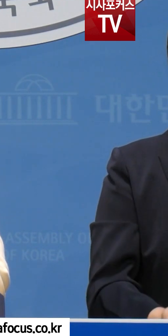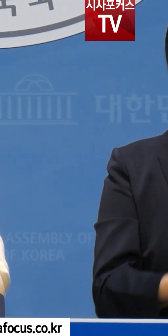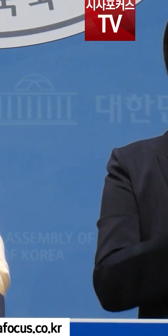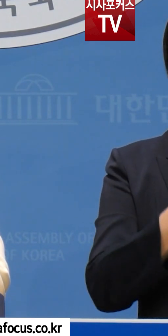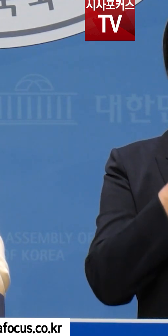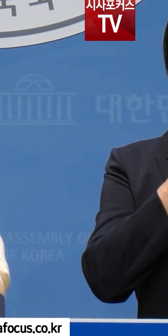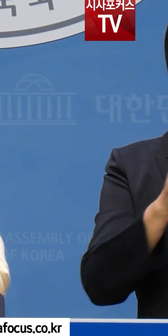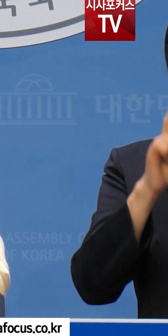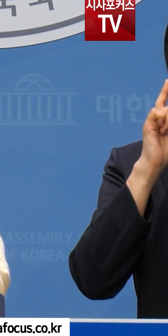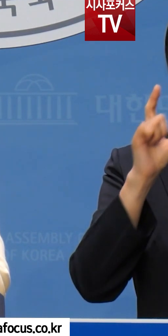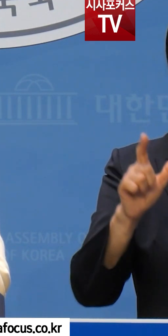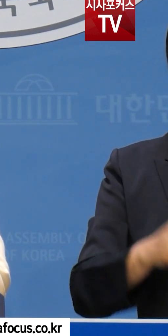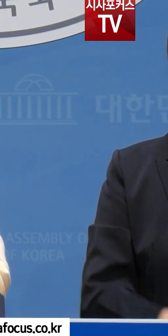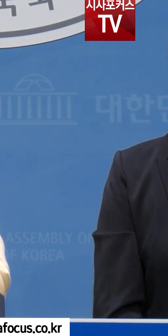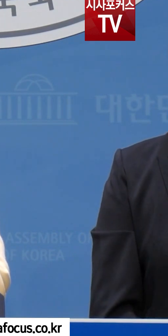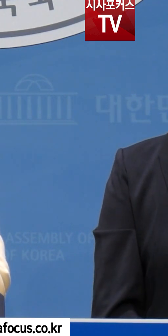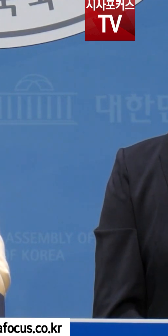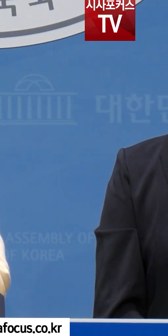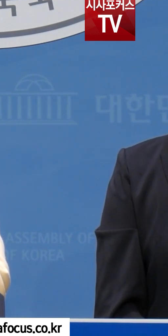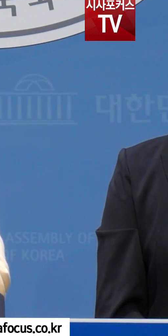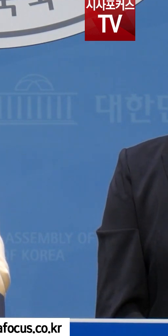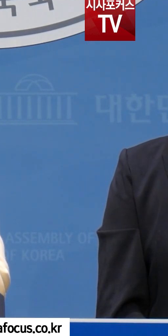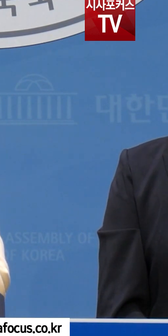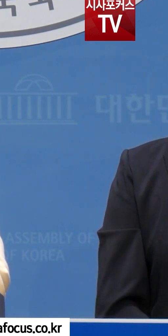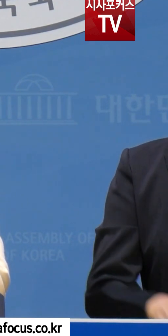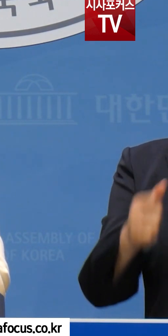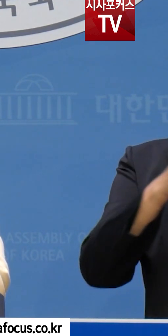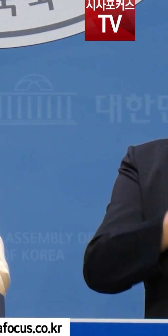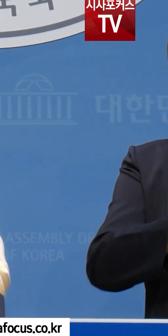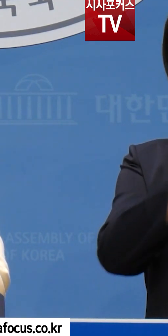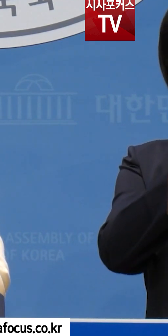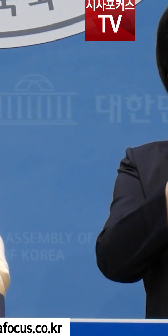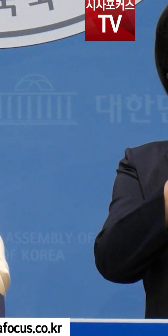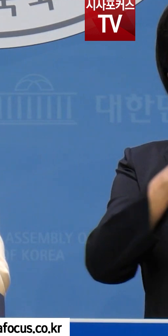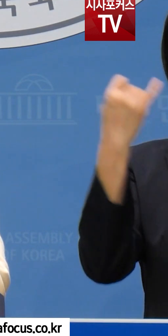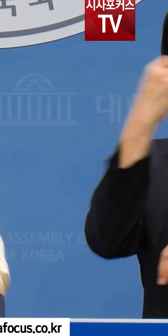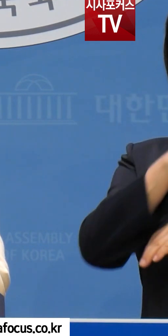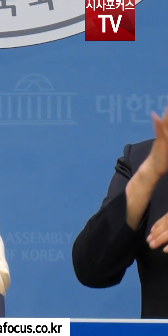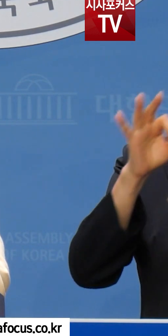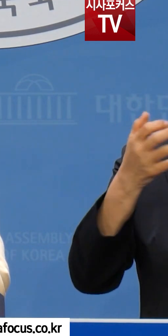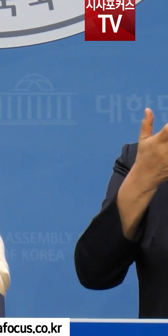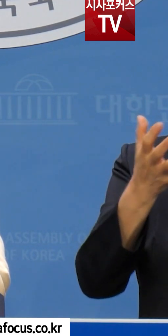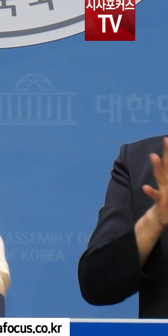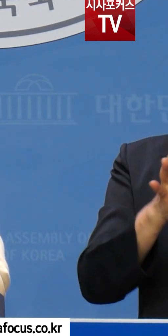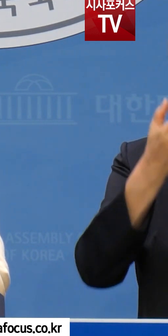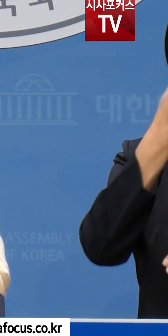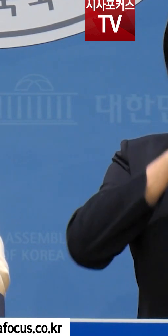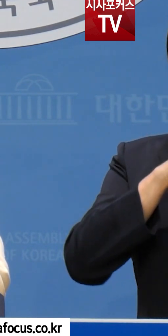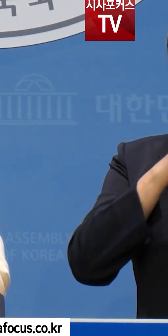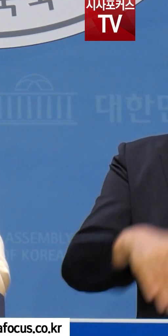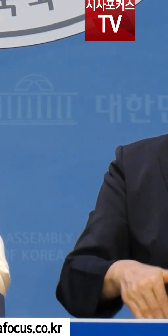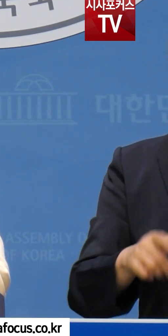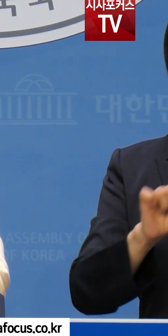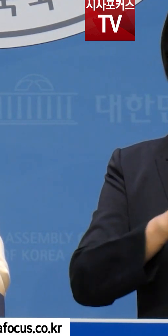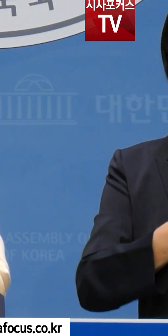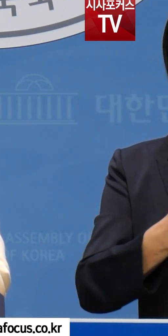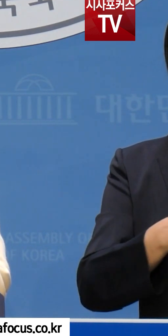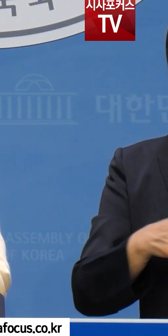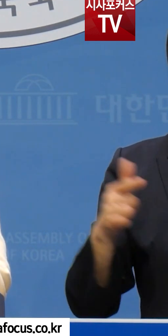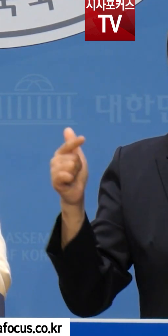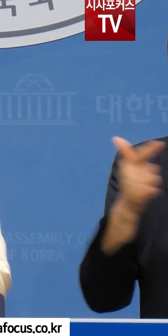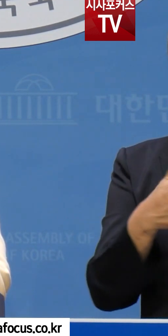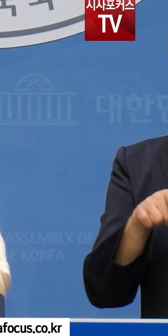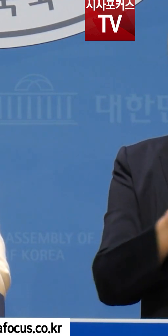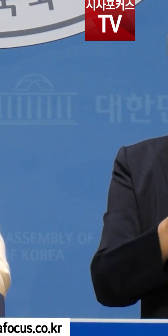달성했다고 선전했지만 이는 곡간지기 기재부의 이기주의만 반영된 감축을